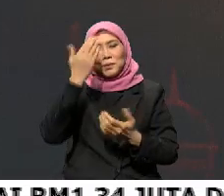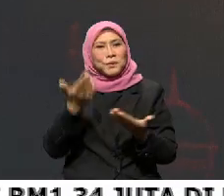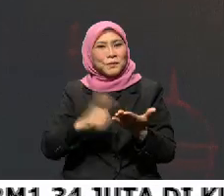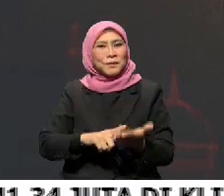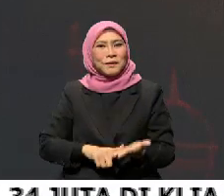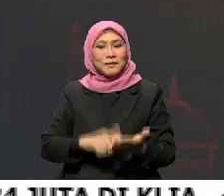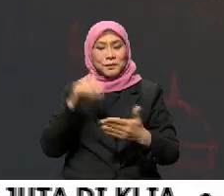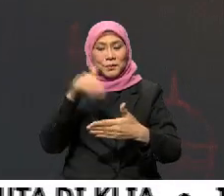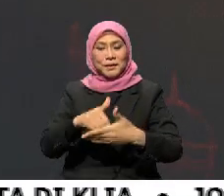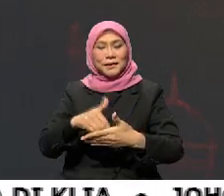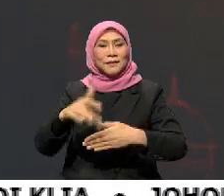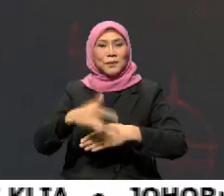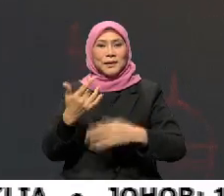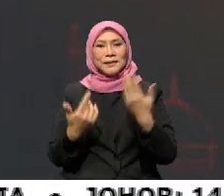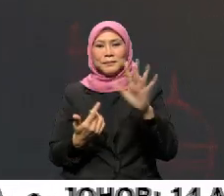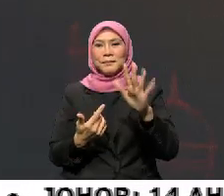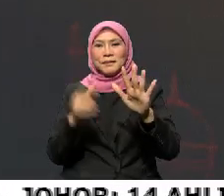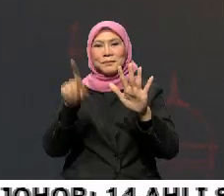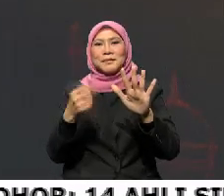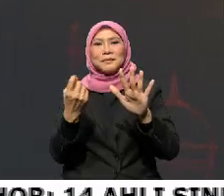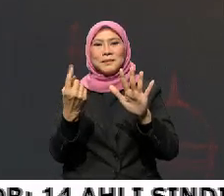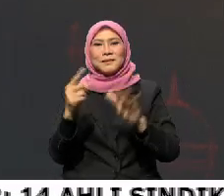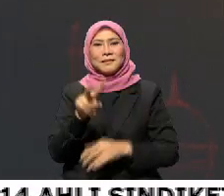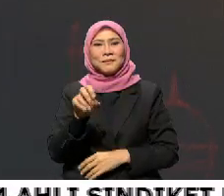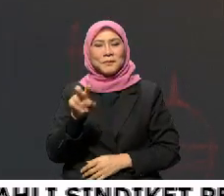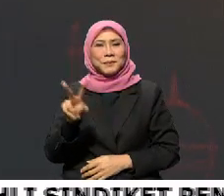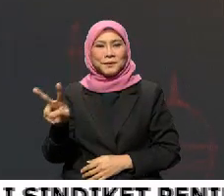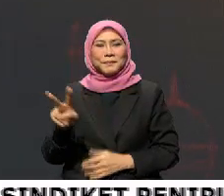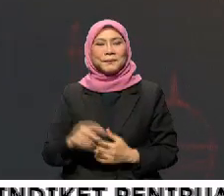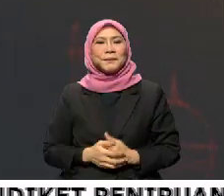hari undi awal 15 November 2022. Sebelum itu, kita nak